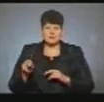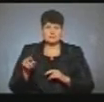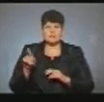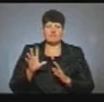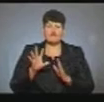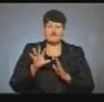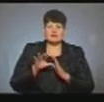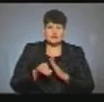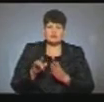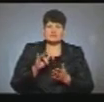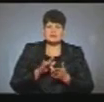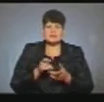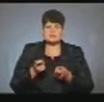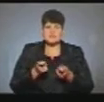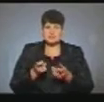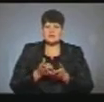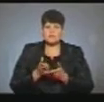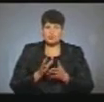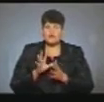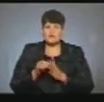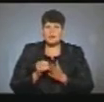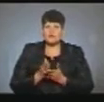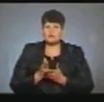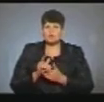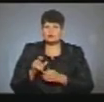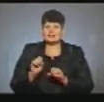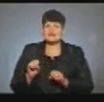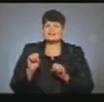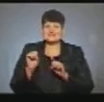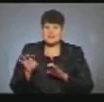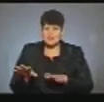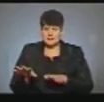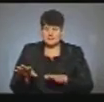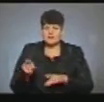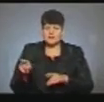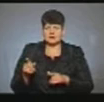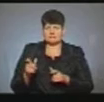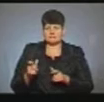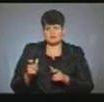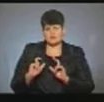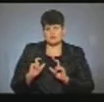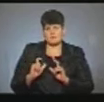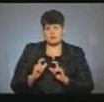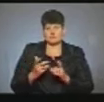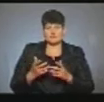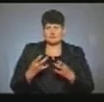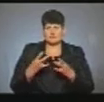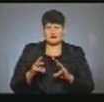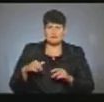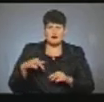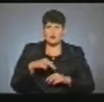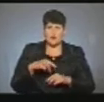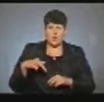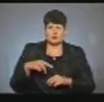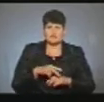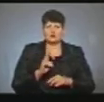центр адміністративних послуг, введемо таку послугу, людина здала, так, їй прийшли повідомлення. Не треба ні до кого ходити,